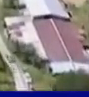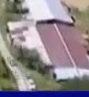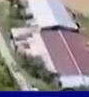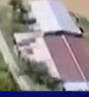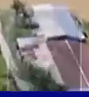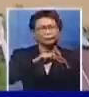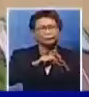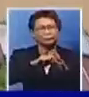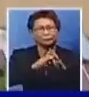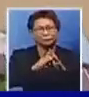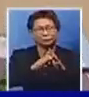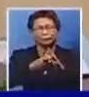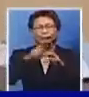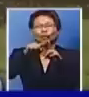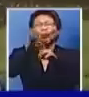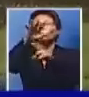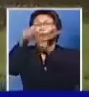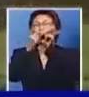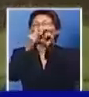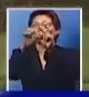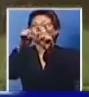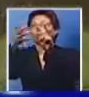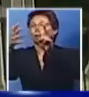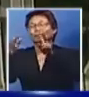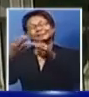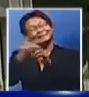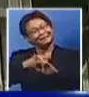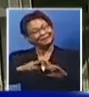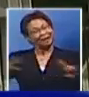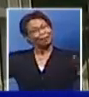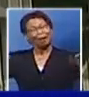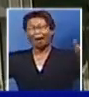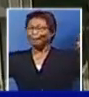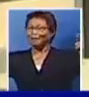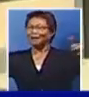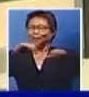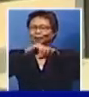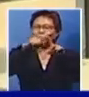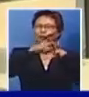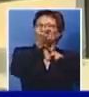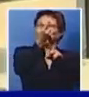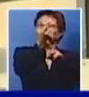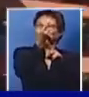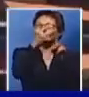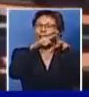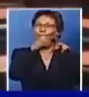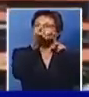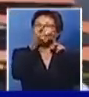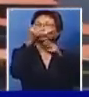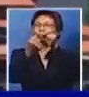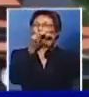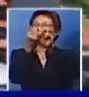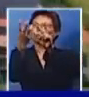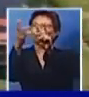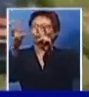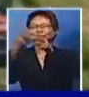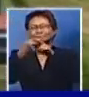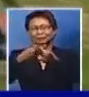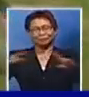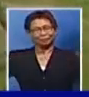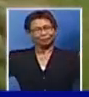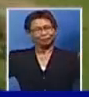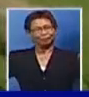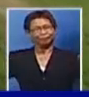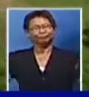Mulai dibina pada Mei 2015 dan akhirnya siap sepenuhnya pada November 2016. Klinik kesihatan itu